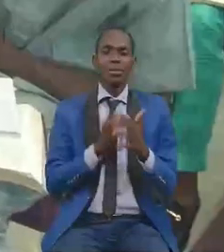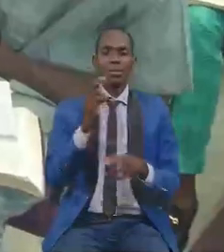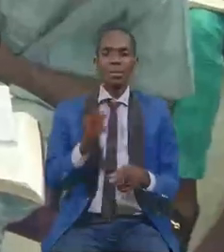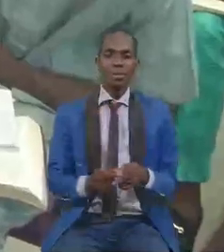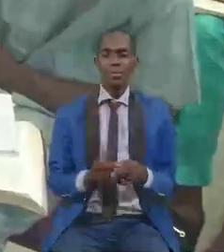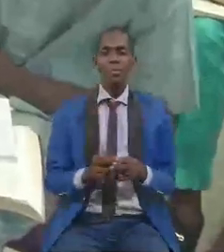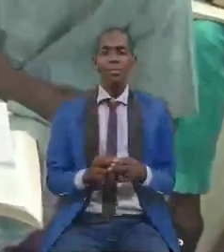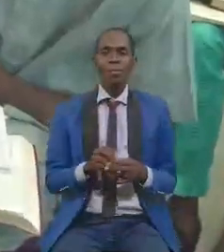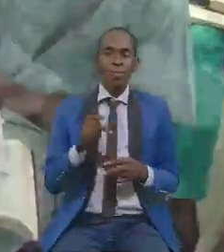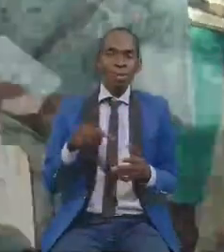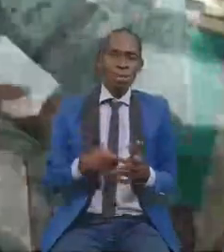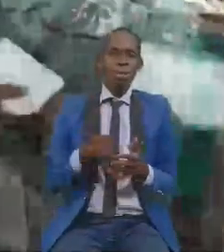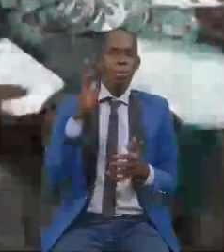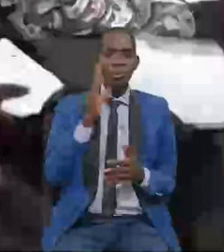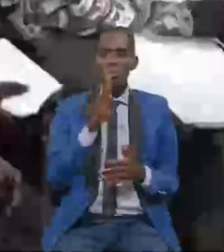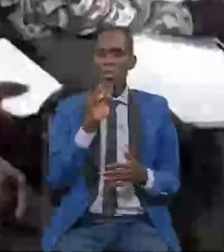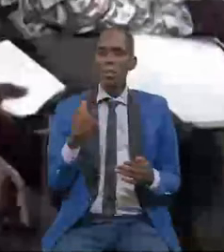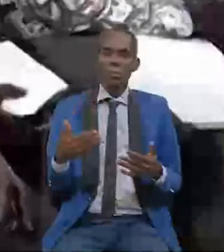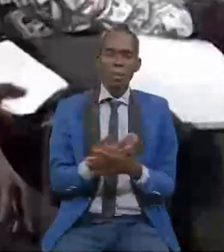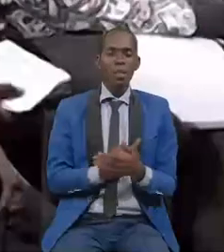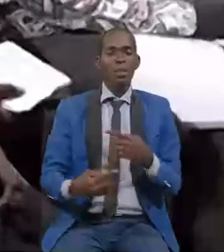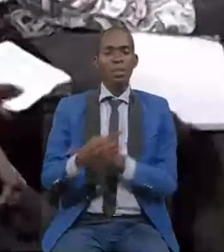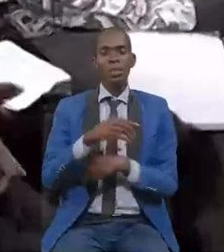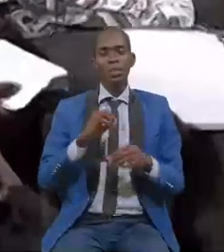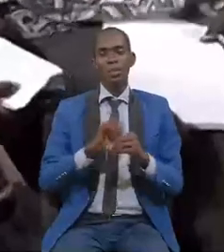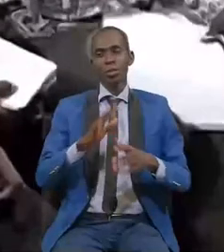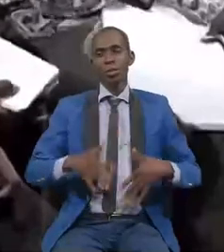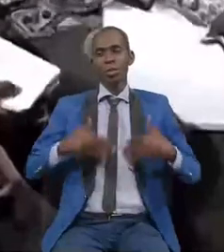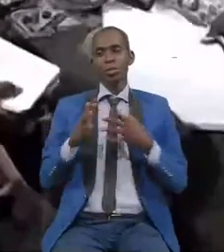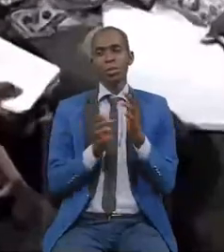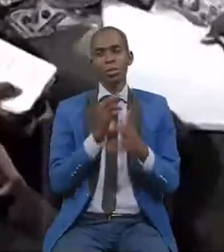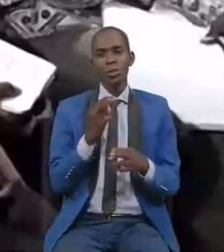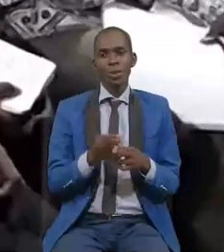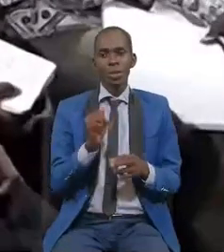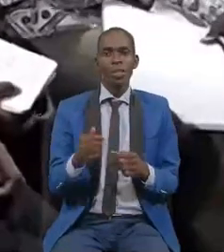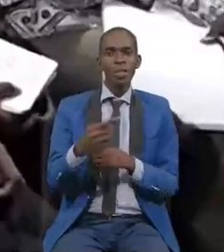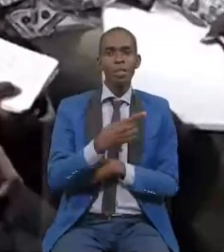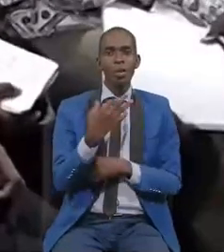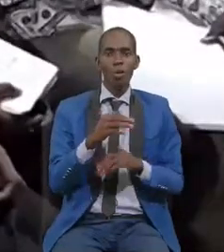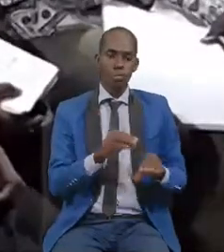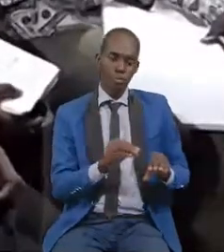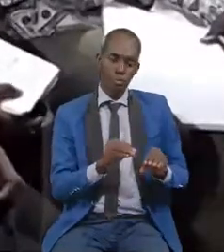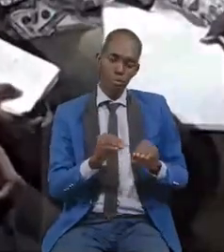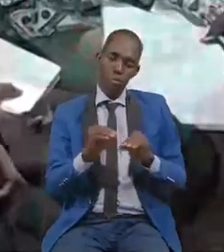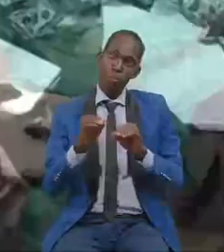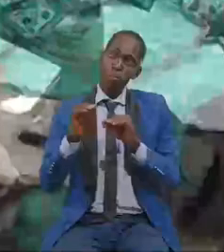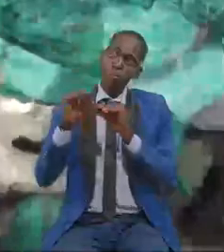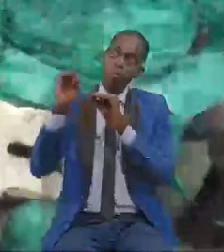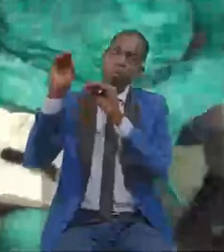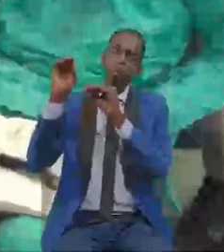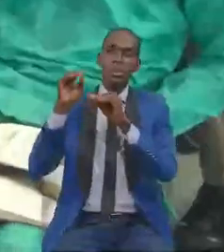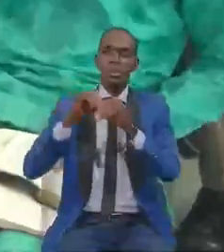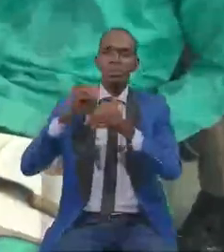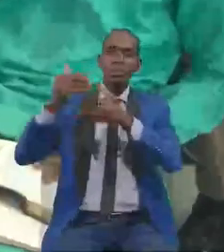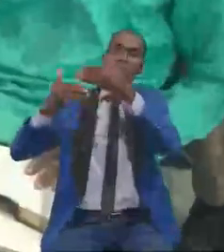Ceci sera un nouveau jour dans votre vie. Le jour d'aller de l'avant,